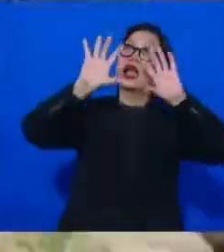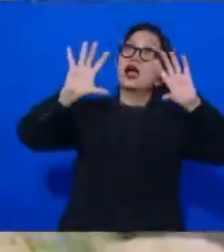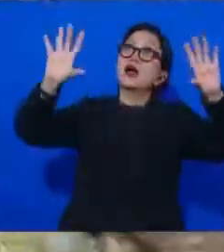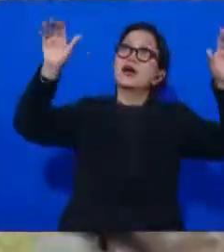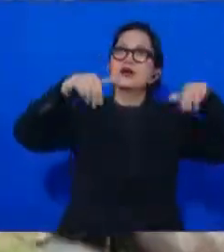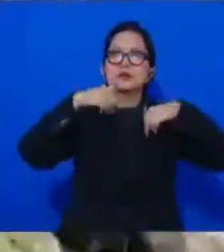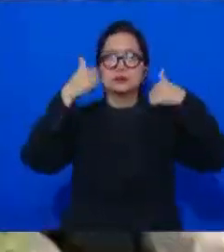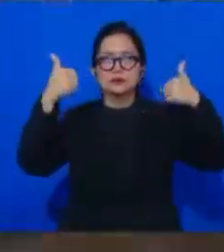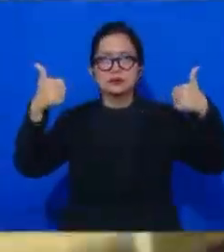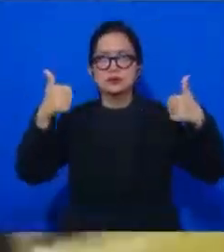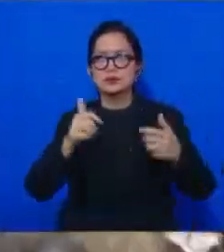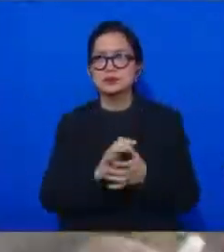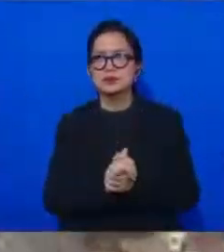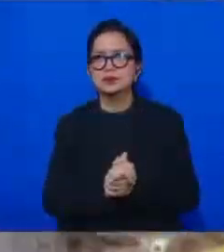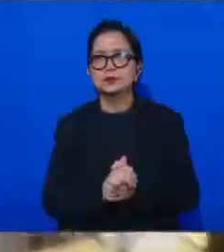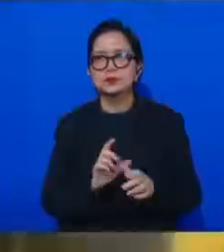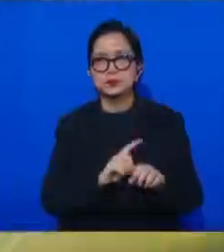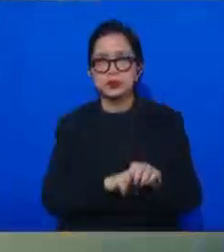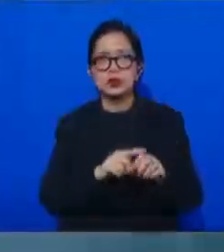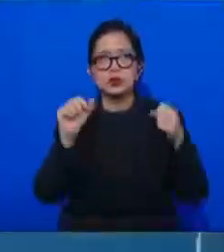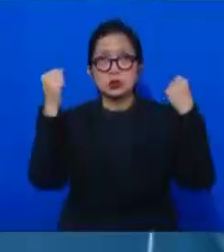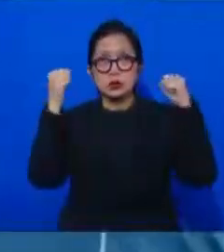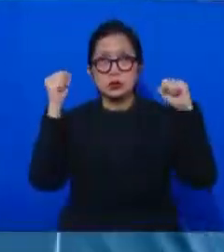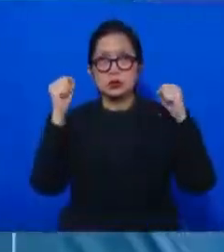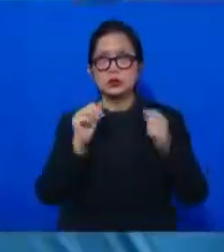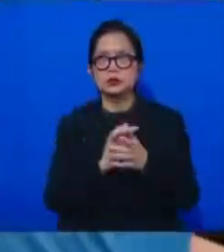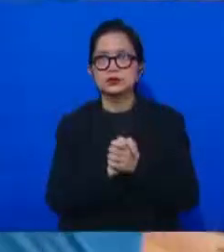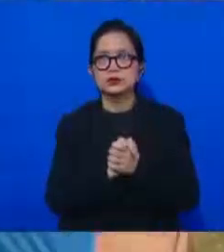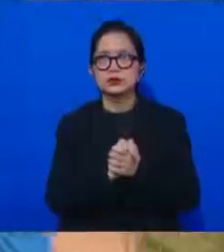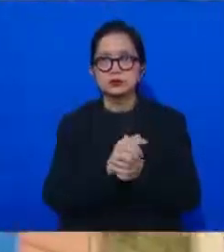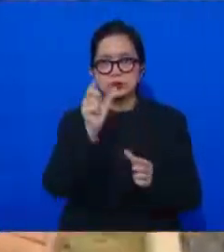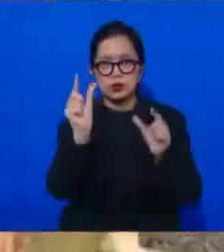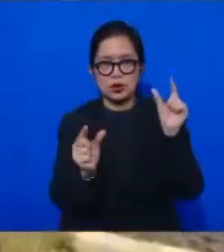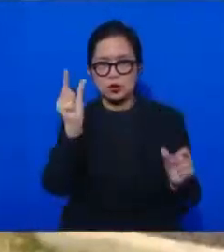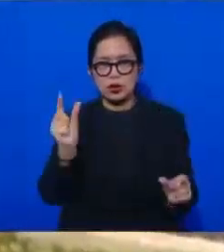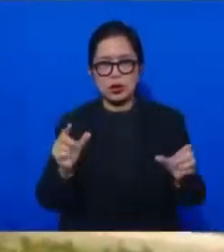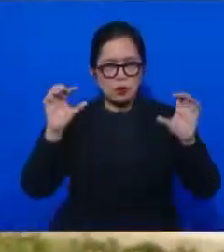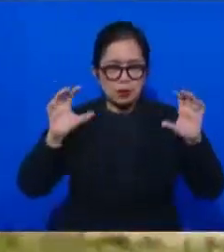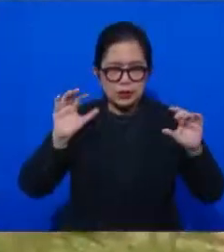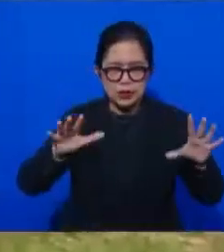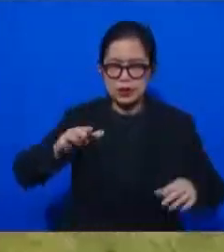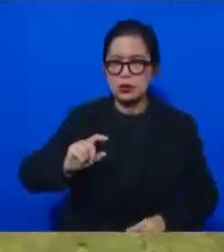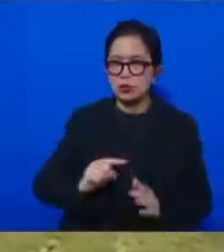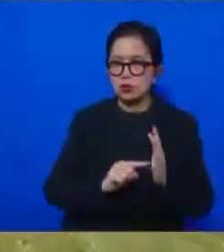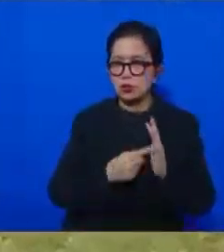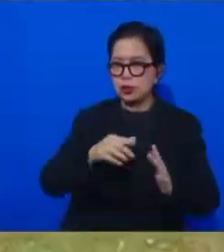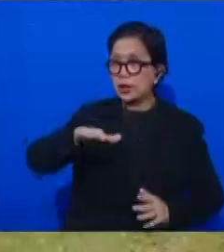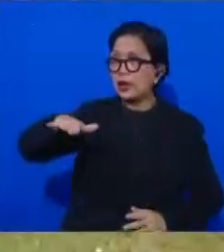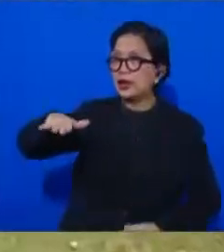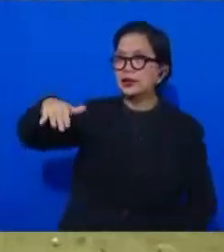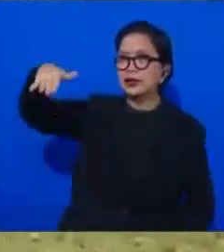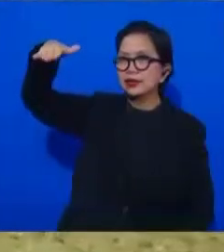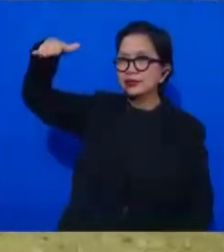bangunan. Setiap masa libur panjang seperti saat ini, pengunjung yang datang biasanya ramai, mulai dari anak-anak, dewasa sampai orang